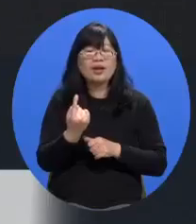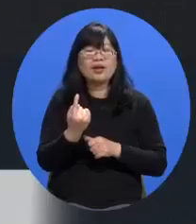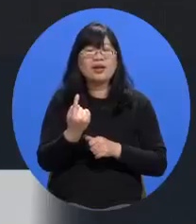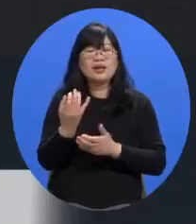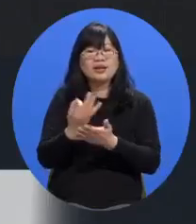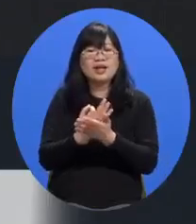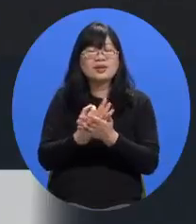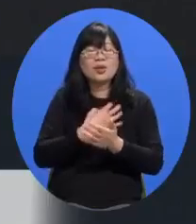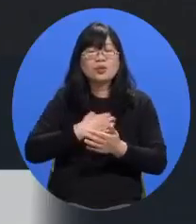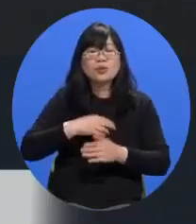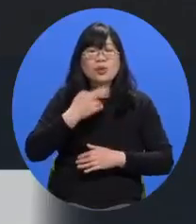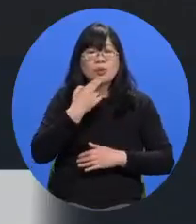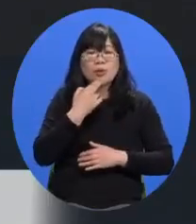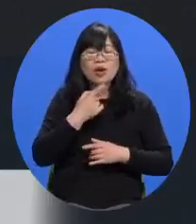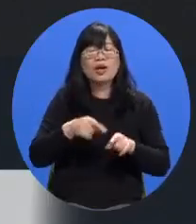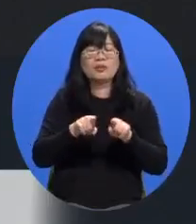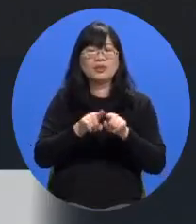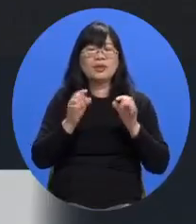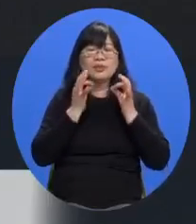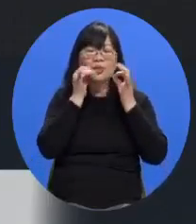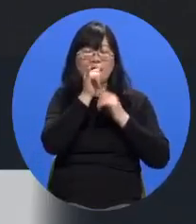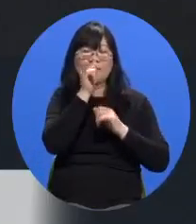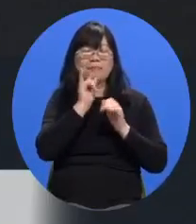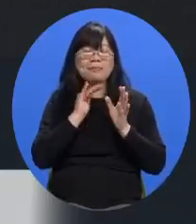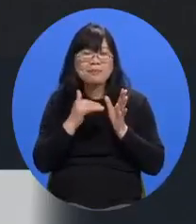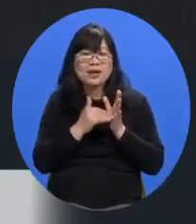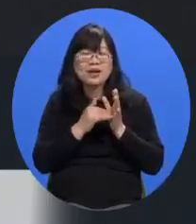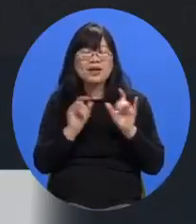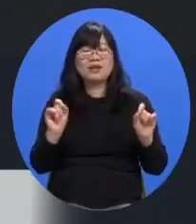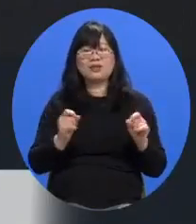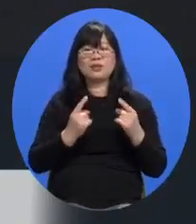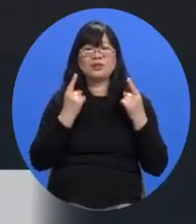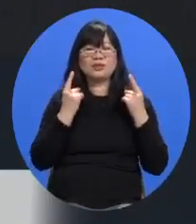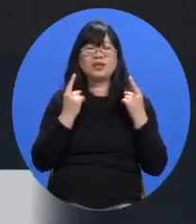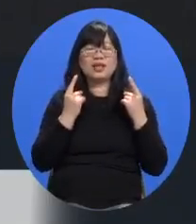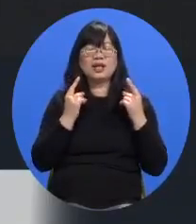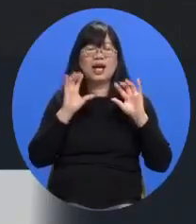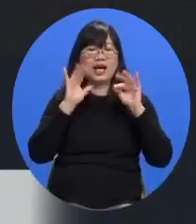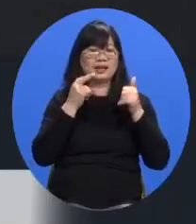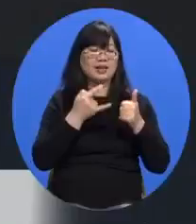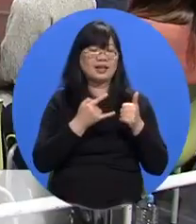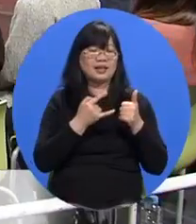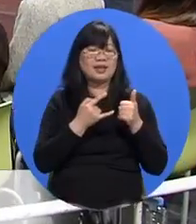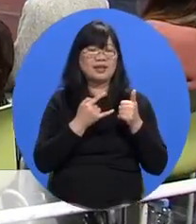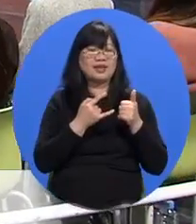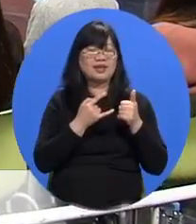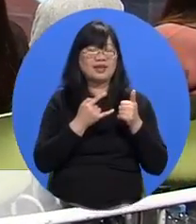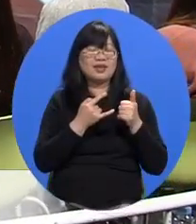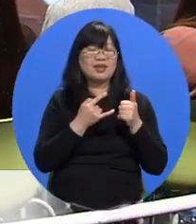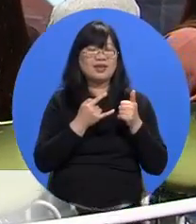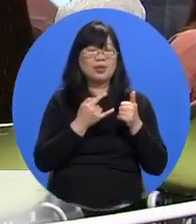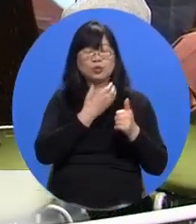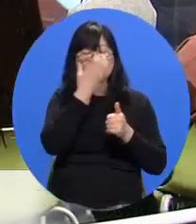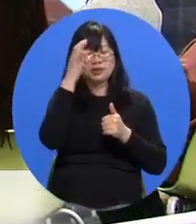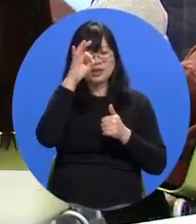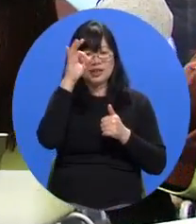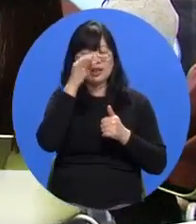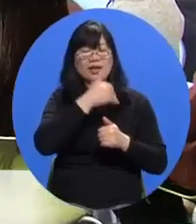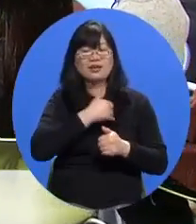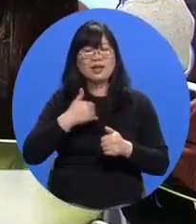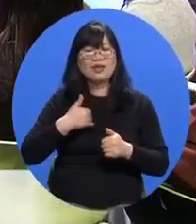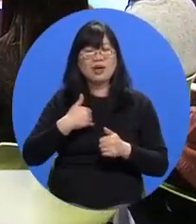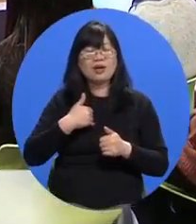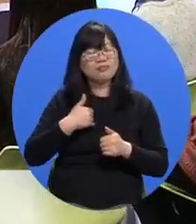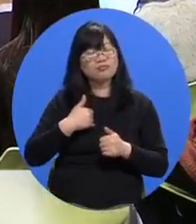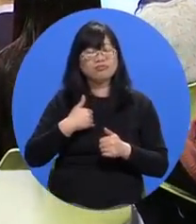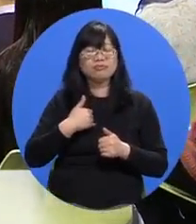않아도 되는 이런 사회를 만들기 위해서 함께 노력도 하고 그러면서 또 동시에 아이들에게 어찌한다면 좀 꿈을 찾아갈 수 있도록 그래도